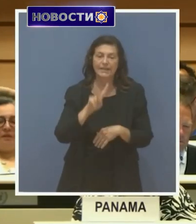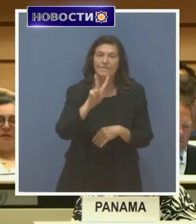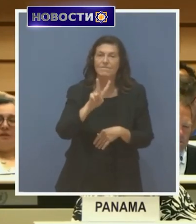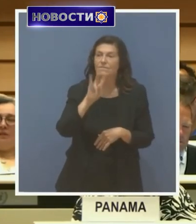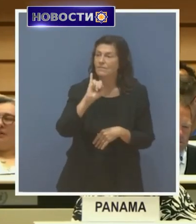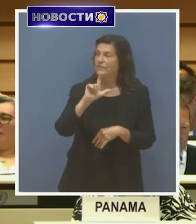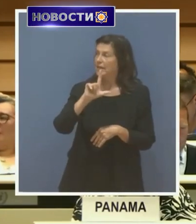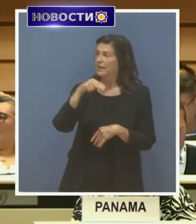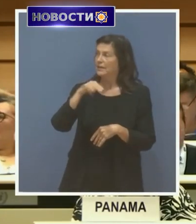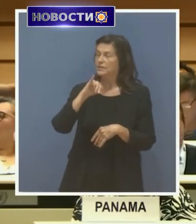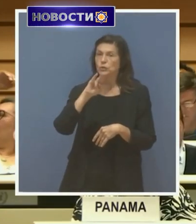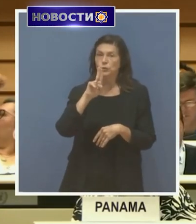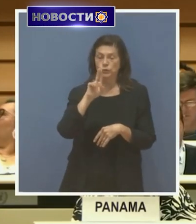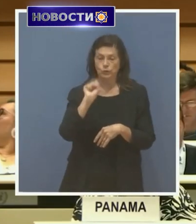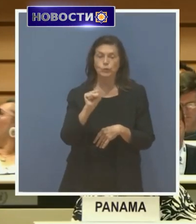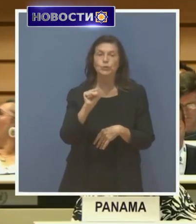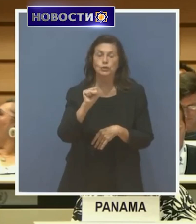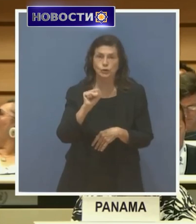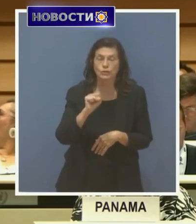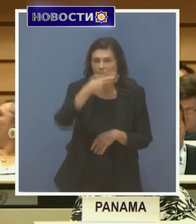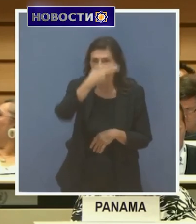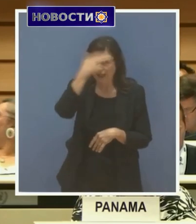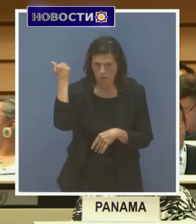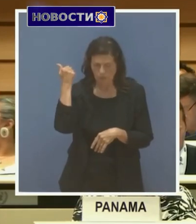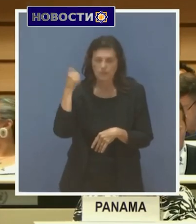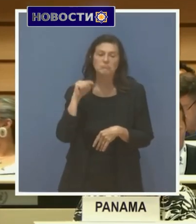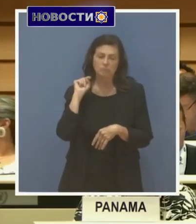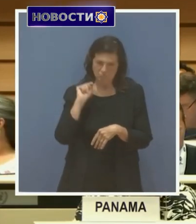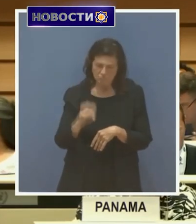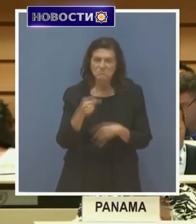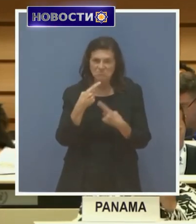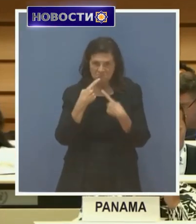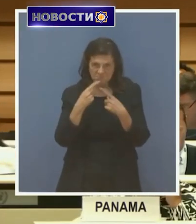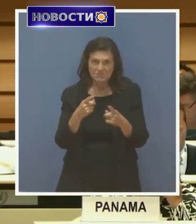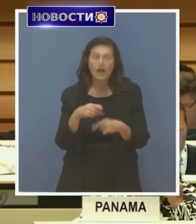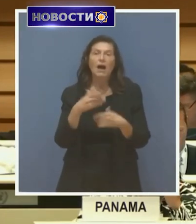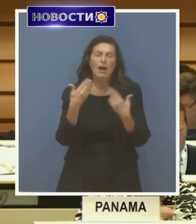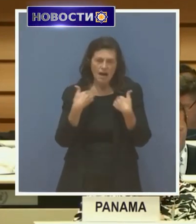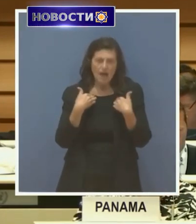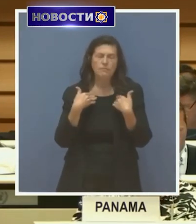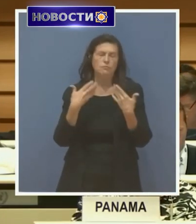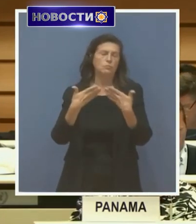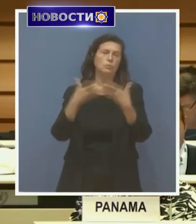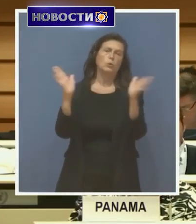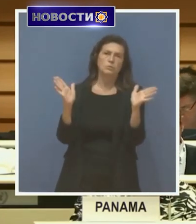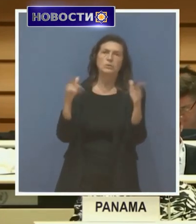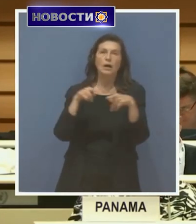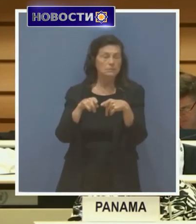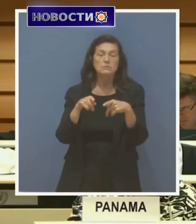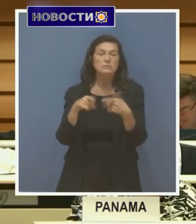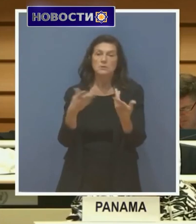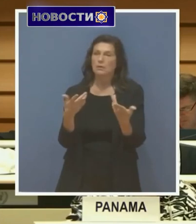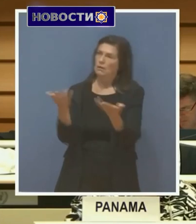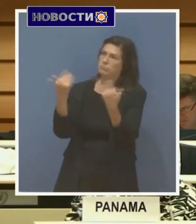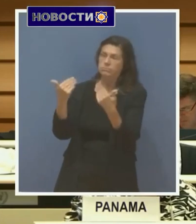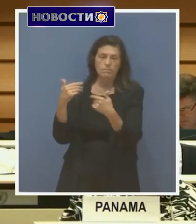внимание международного сообщества в защиту коренного армянского населения Арцаха. Призываю президиум, государства-члены и специального докладчика